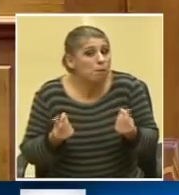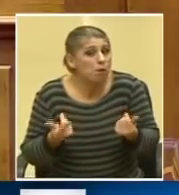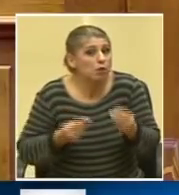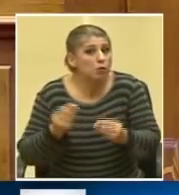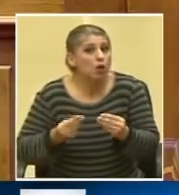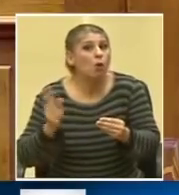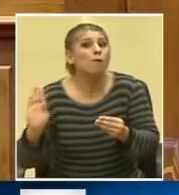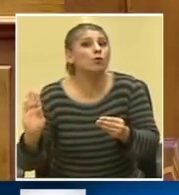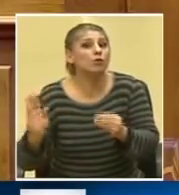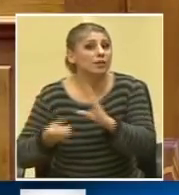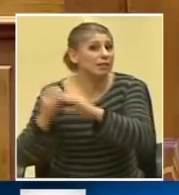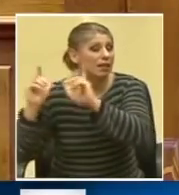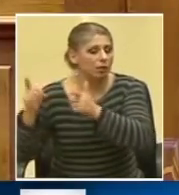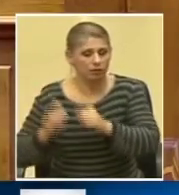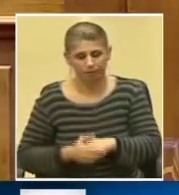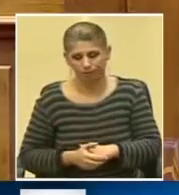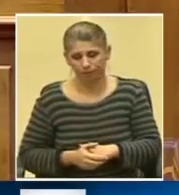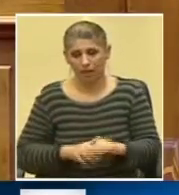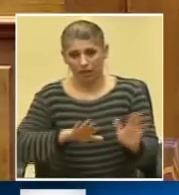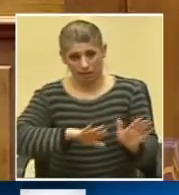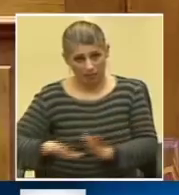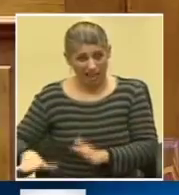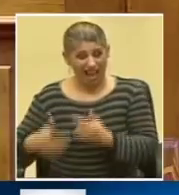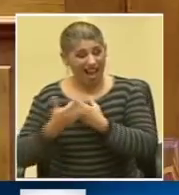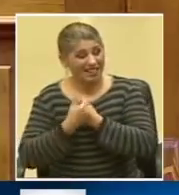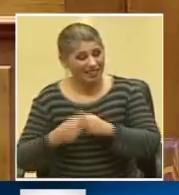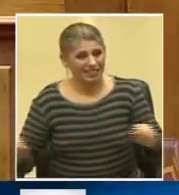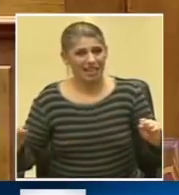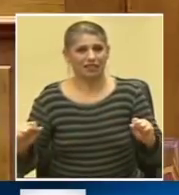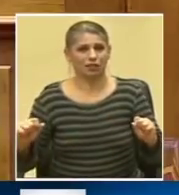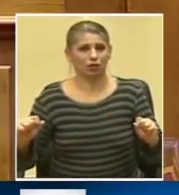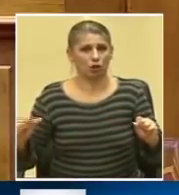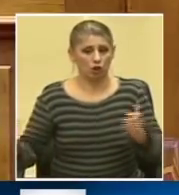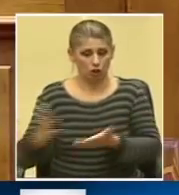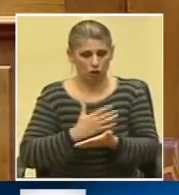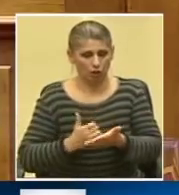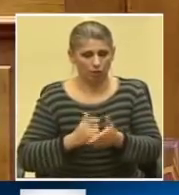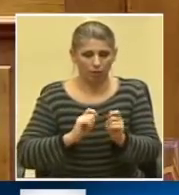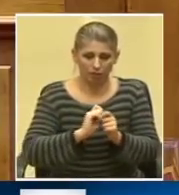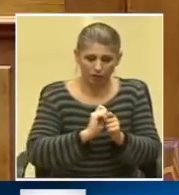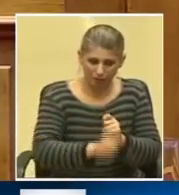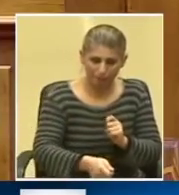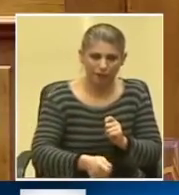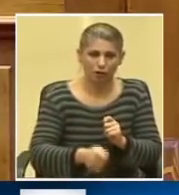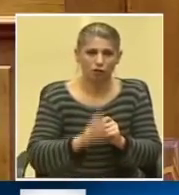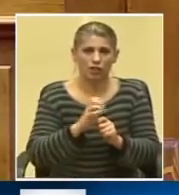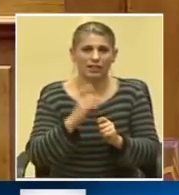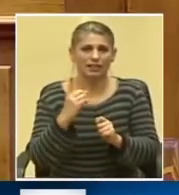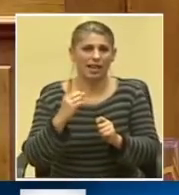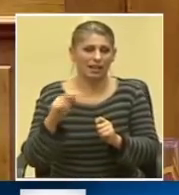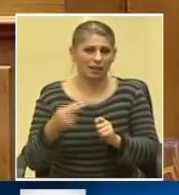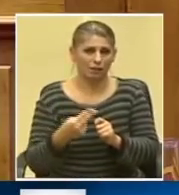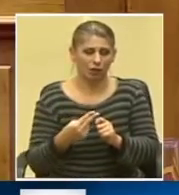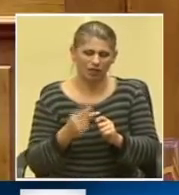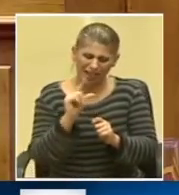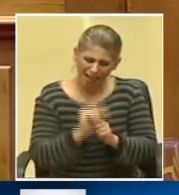Ανεξαρτήτως εισοδήματος, όλοι οι δικηγόροι και οι μηχανικοί θα καταβάλουν την ελάχιστη εισφορά για επικουρική 41 ευρώ και την ελάχιστη εισφορά για